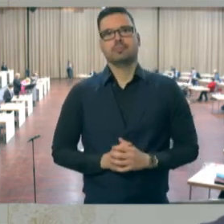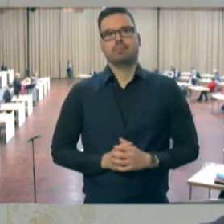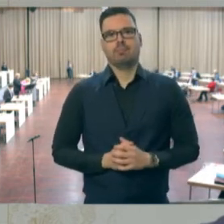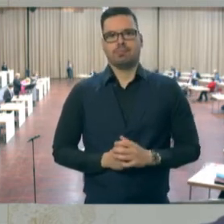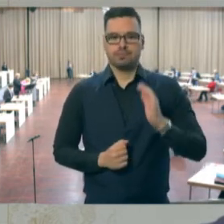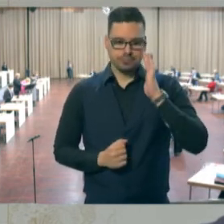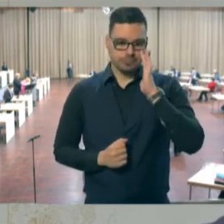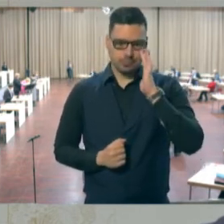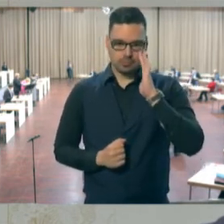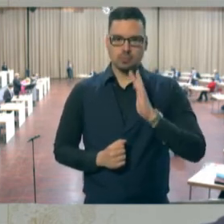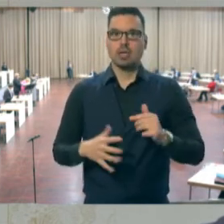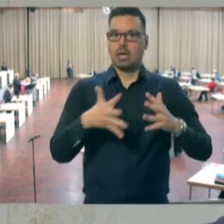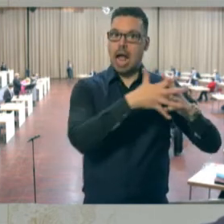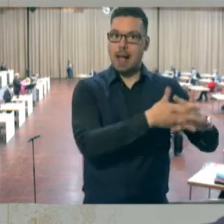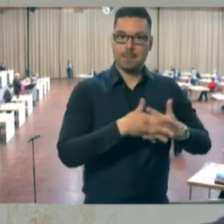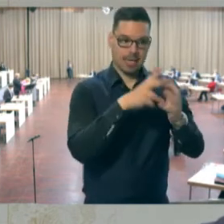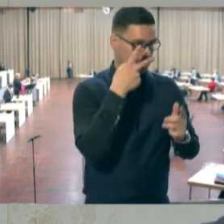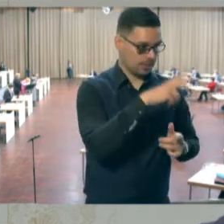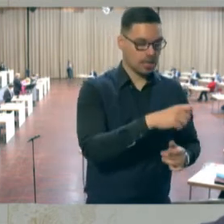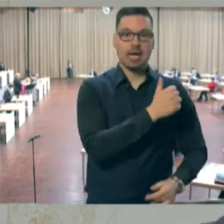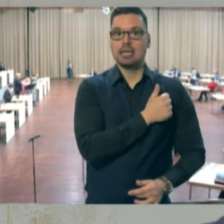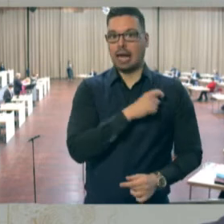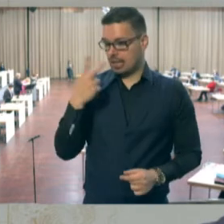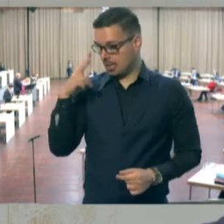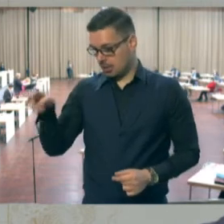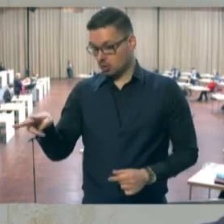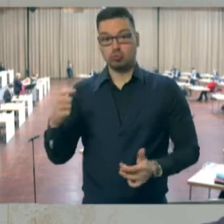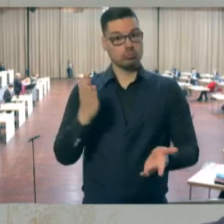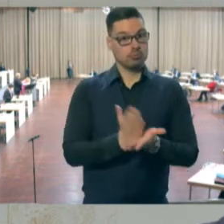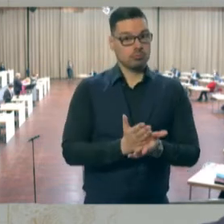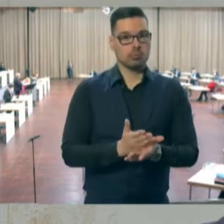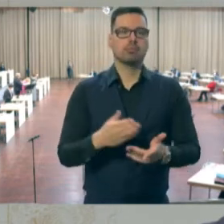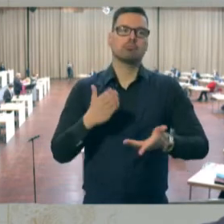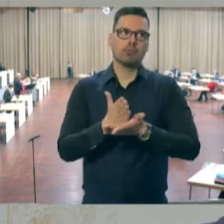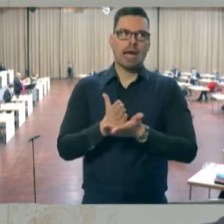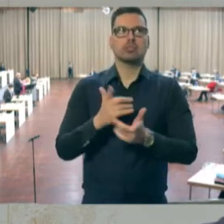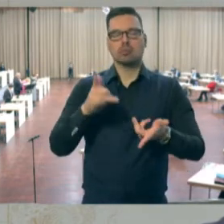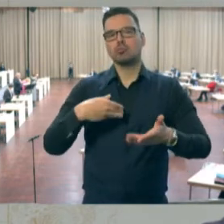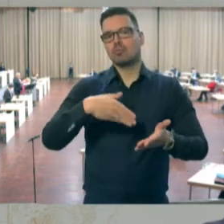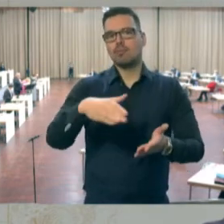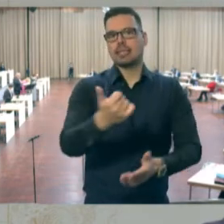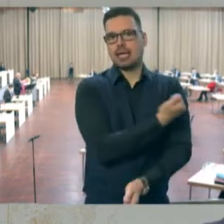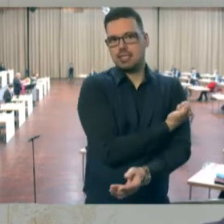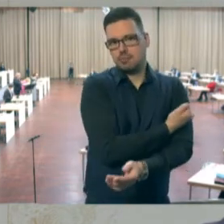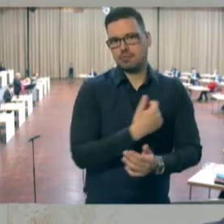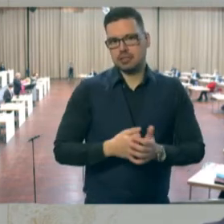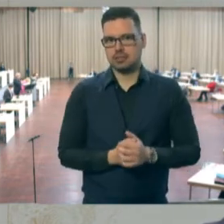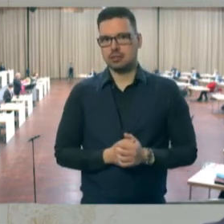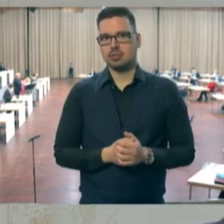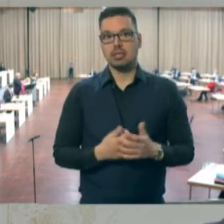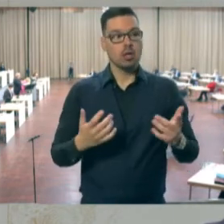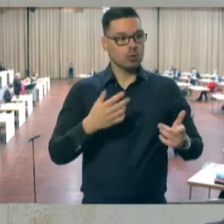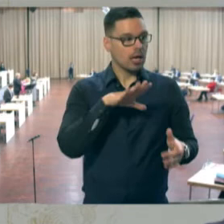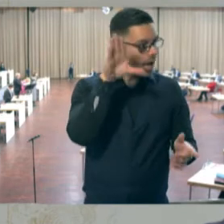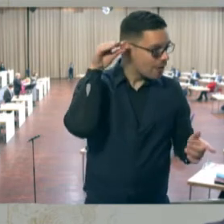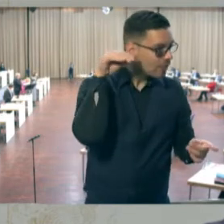Wir erleben gerade in den USA und in Kanada, dass schon geimpft wird. Das verbreitert natürlich auch die Erfahrungsbasis. Auch dort können wir wieder